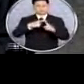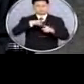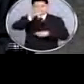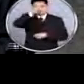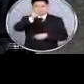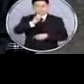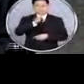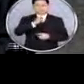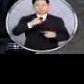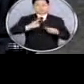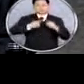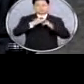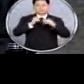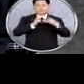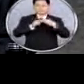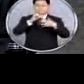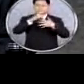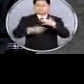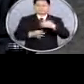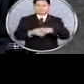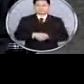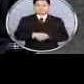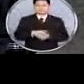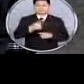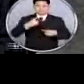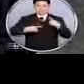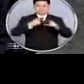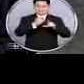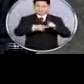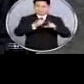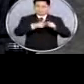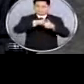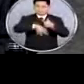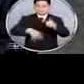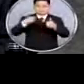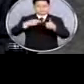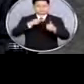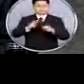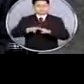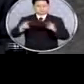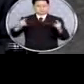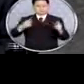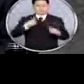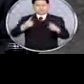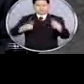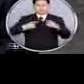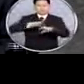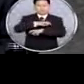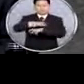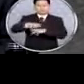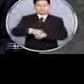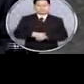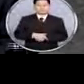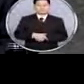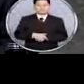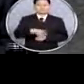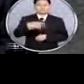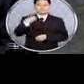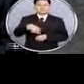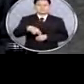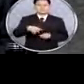是一个自由民主的制度、自由的企业和开放的空间。而在做法上面，